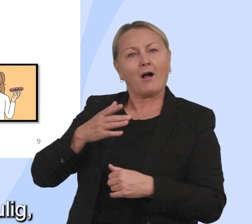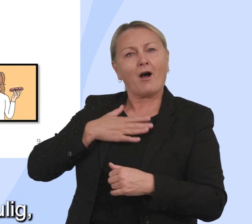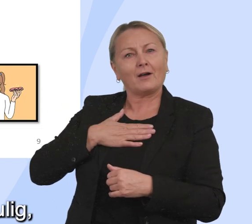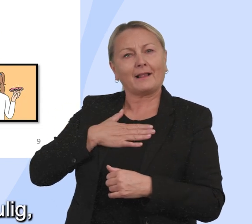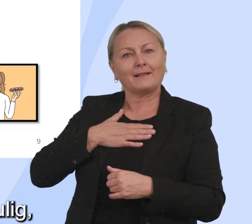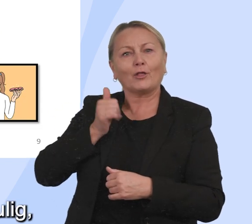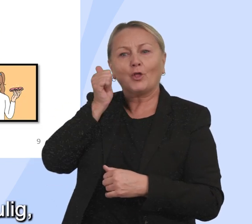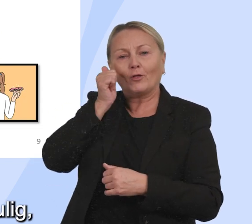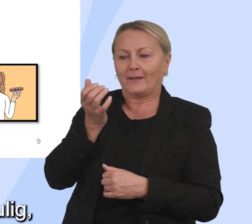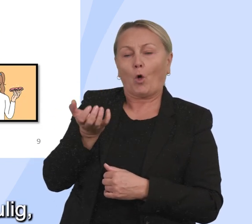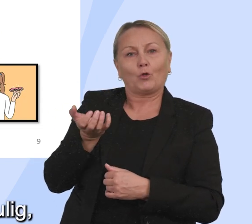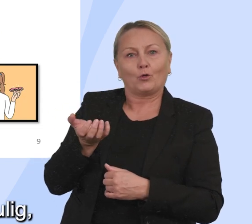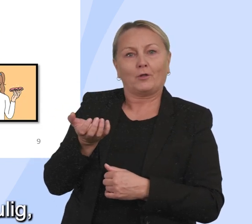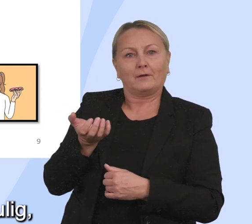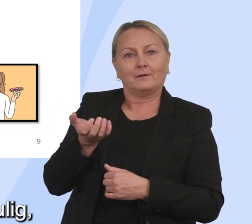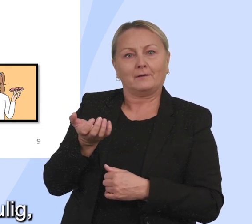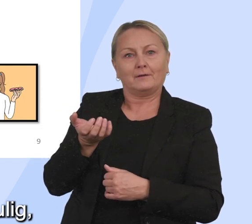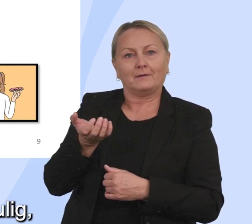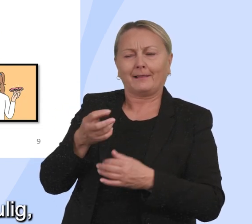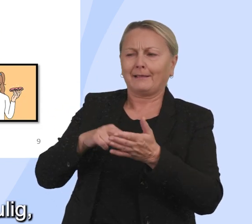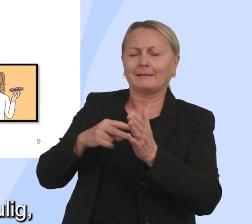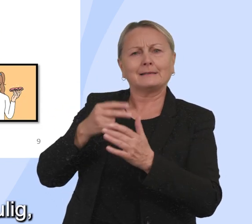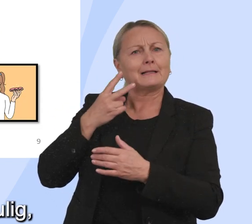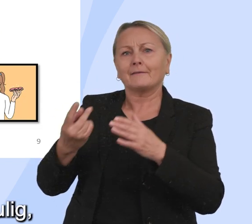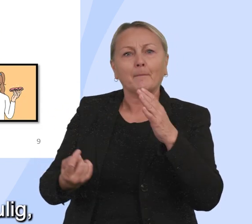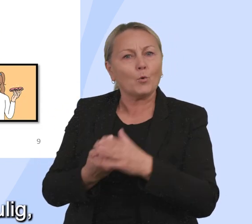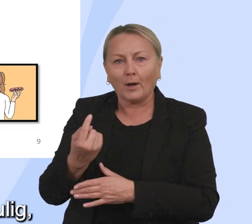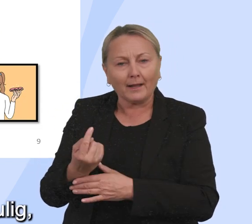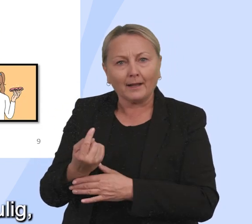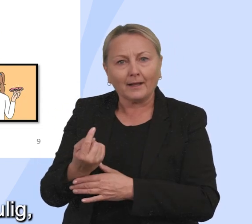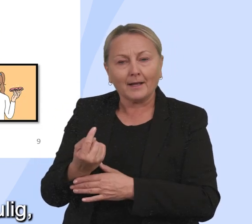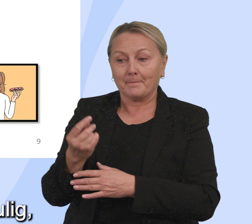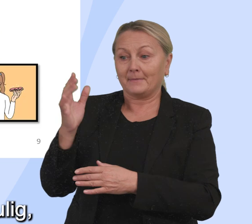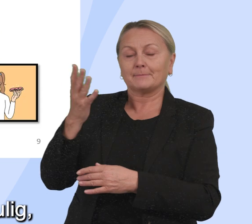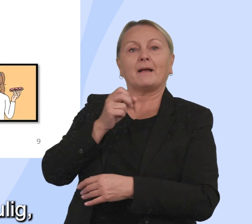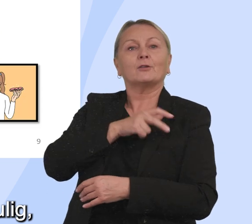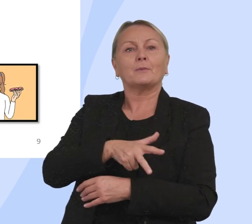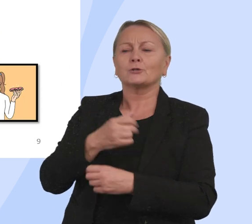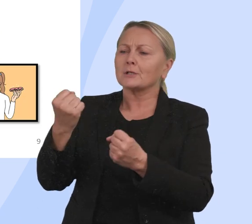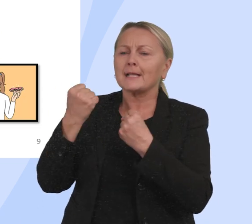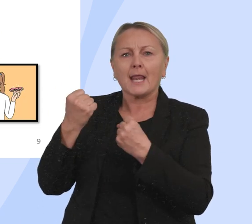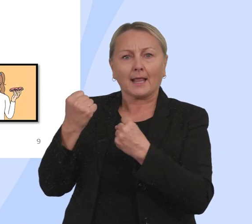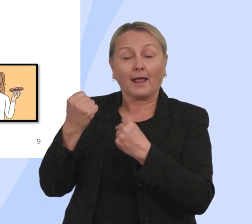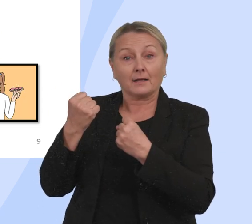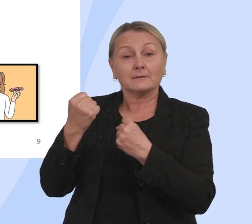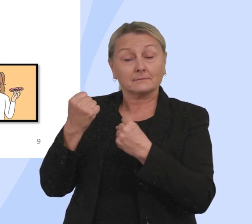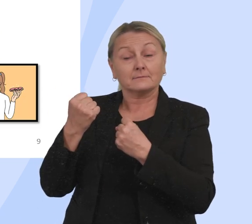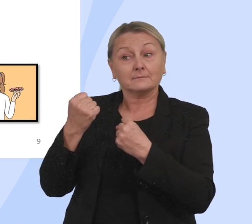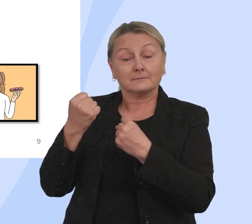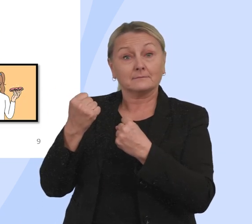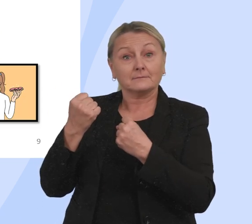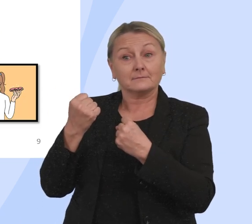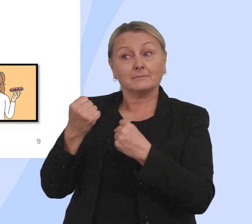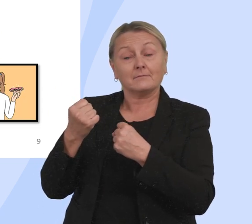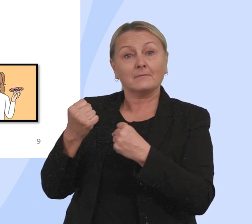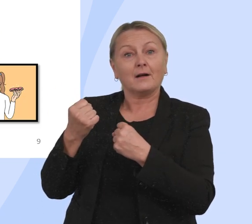burde teknisk set ikke være muligt, med mindre at vi er der, at spejlneuronerne er så stærke, at han ikke kan lade være med